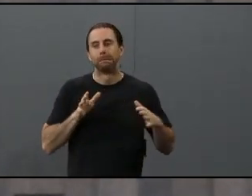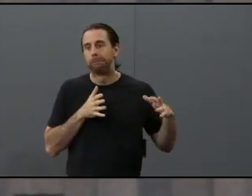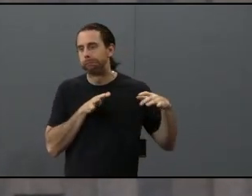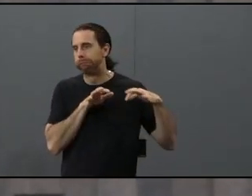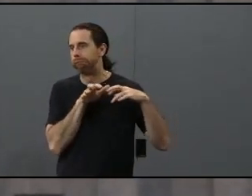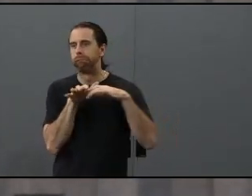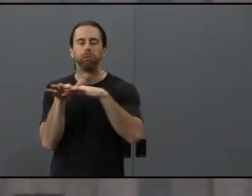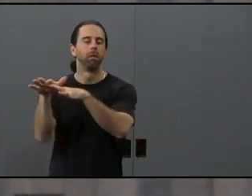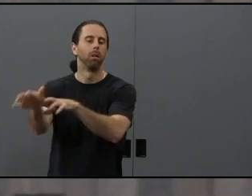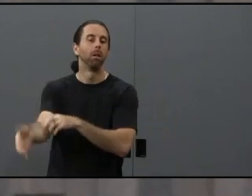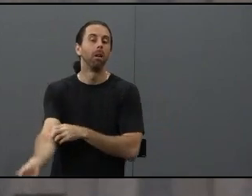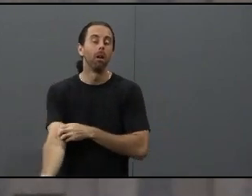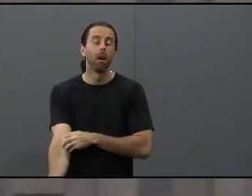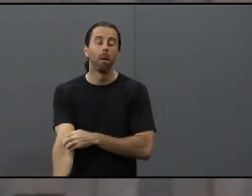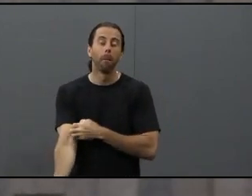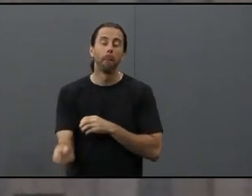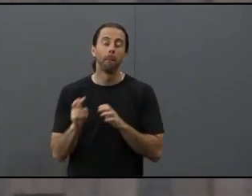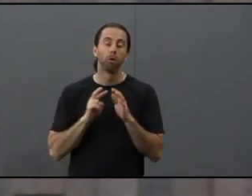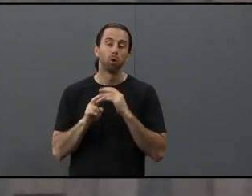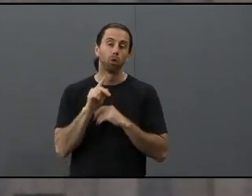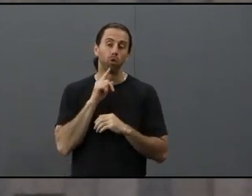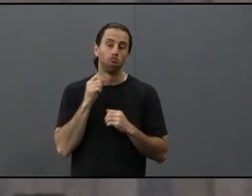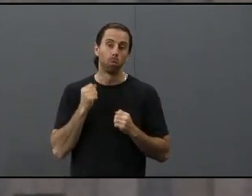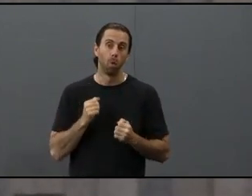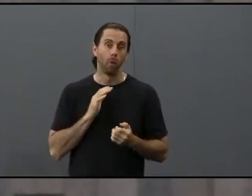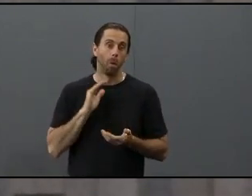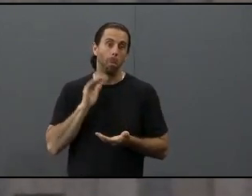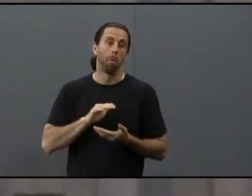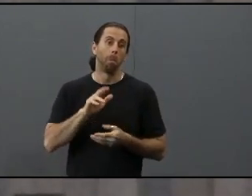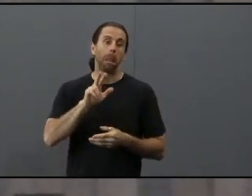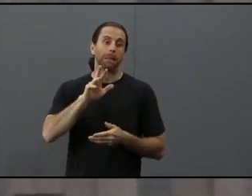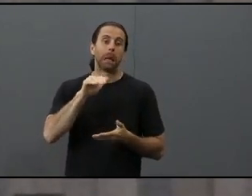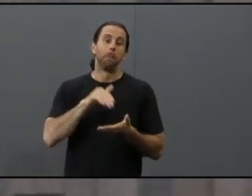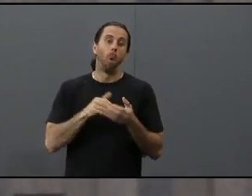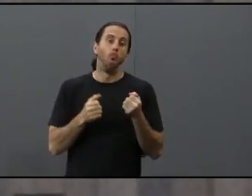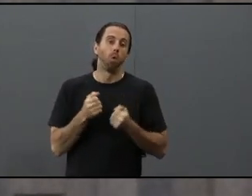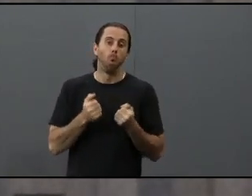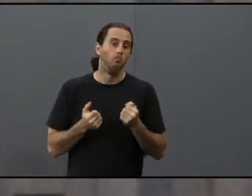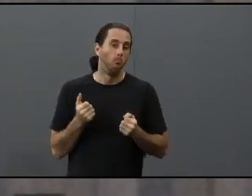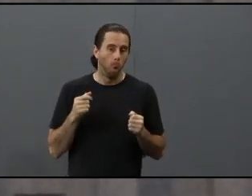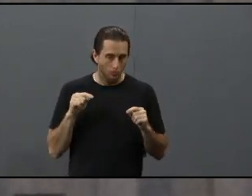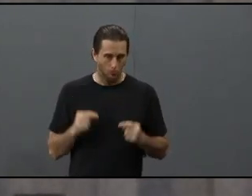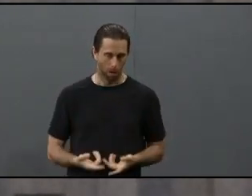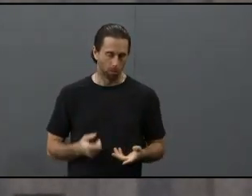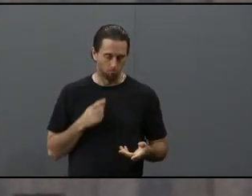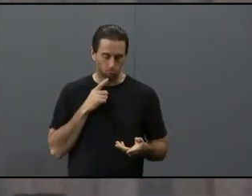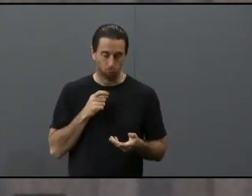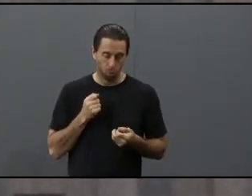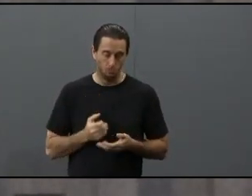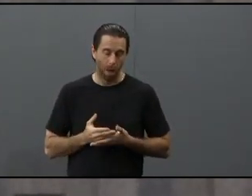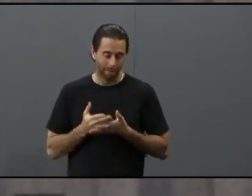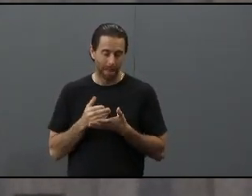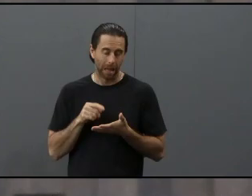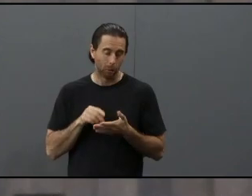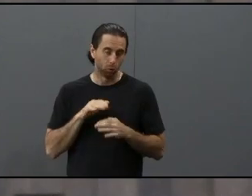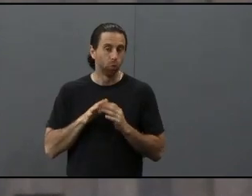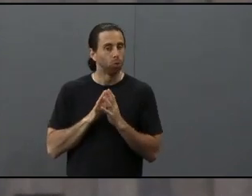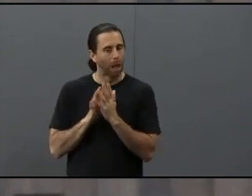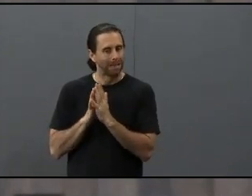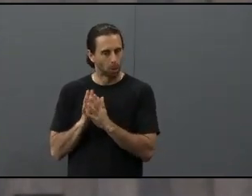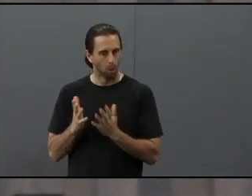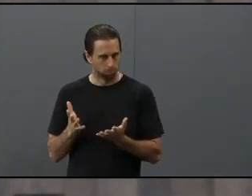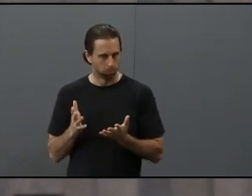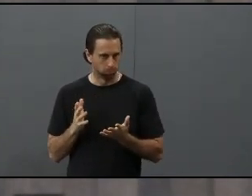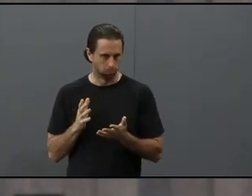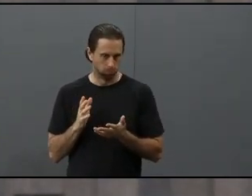là les projections qu'on a ça pourrait nous aider à enlever pas loin de 35000 autos donc c'est sûr que ça peut déjà aider un peu à la circulation ceci